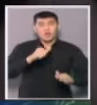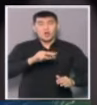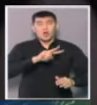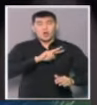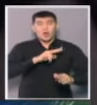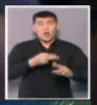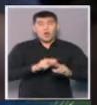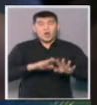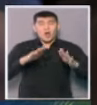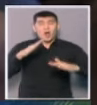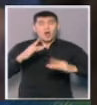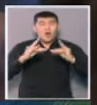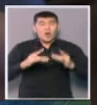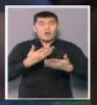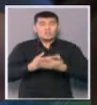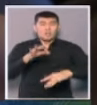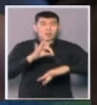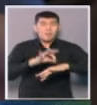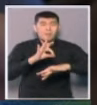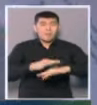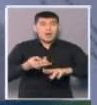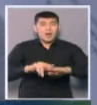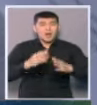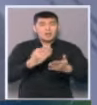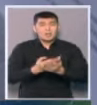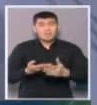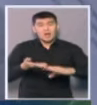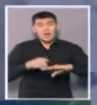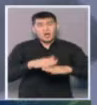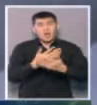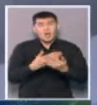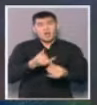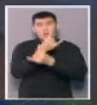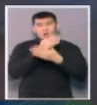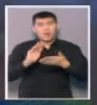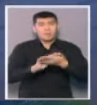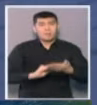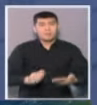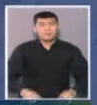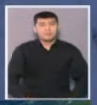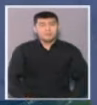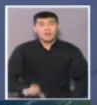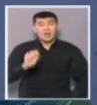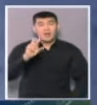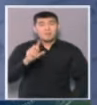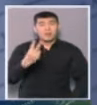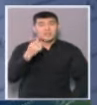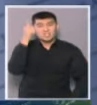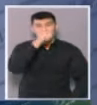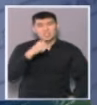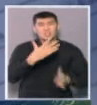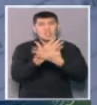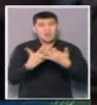алған. Содан бері төсек тартып жатыр екен. Оның санамен салмақтайтындай мүмкіндігі жоқ деседі баласы. Абайдың 2 жылда